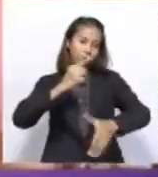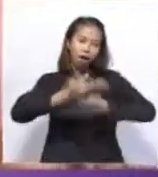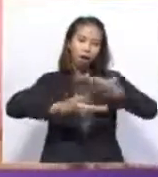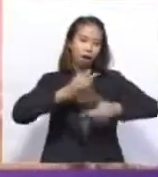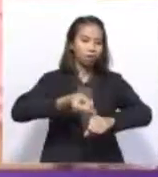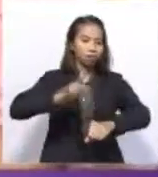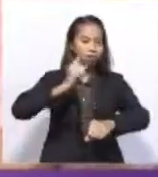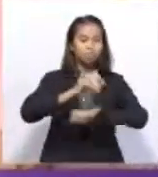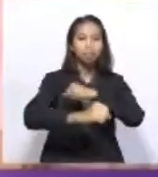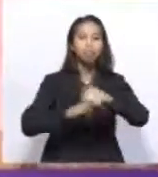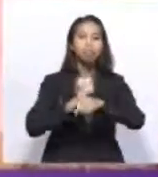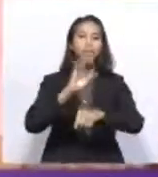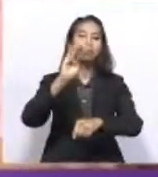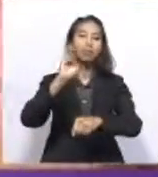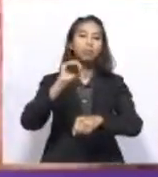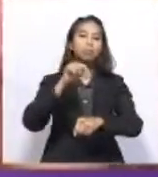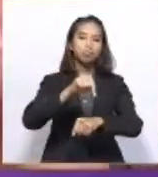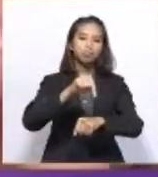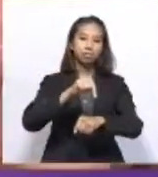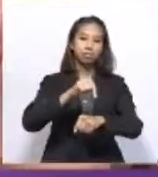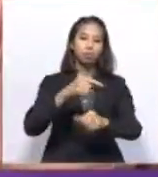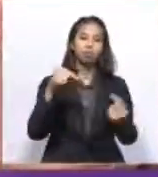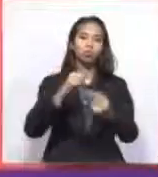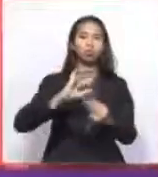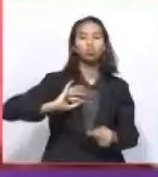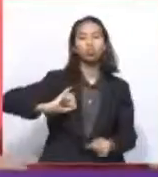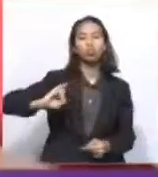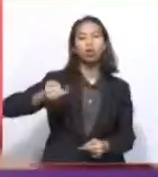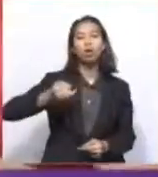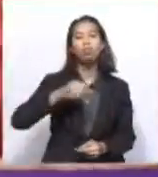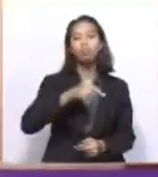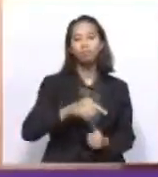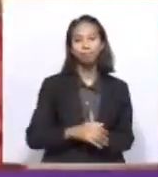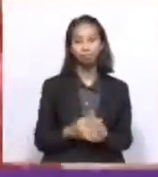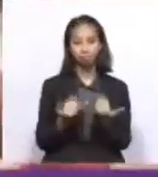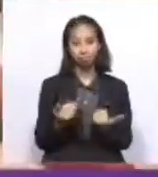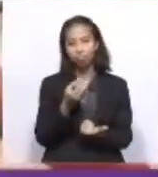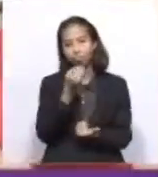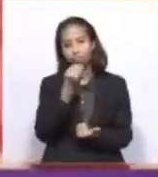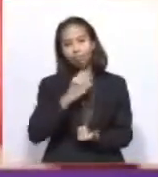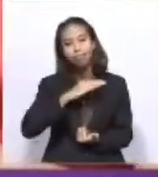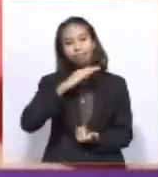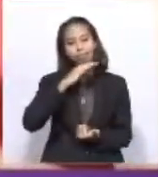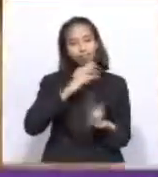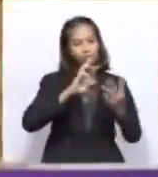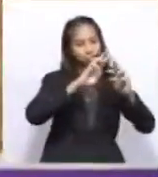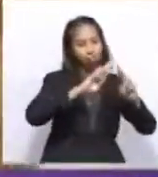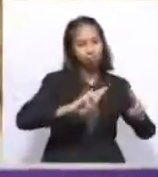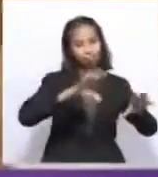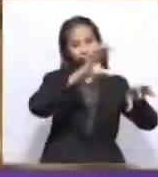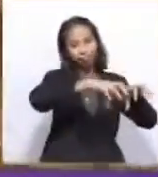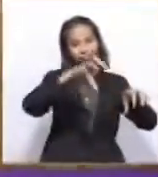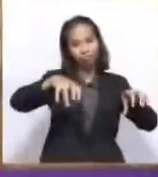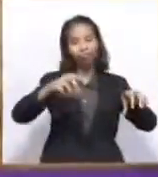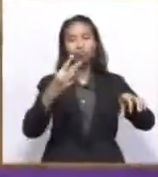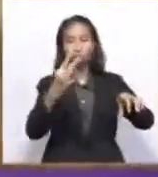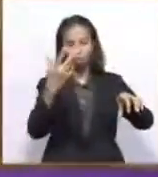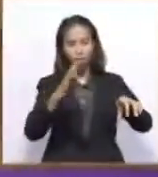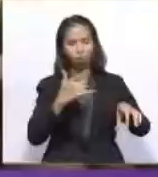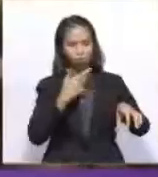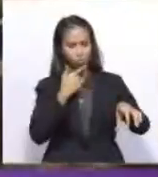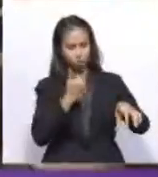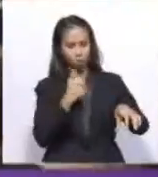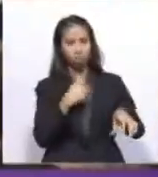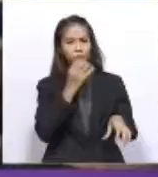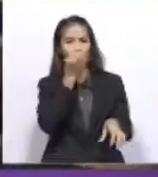กรุงเทพอยู่ที่จุฬา อิ่มหนำสำราญไป2ร้านนะคะรสชาติดีจริงๆค่ะทีม